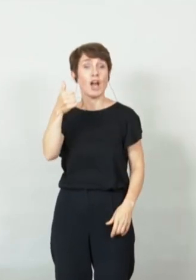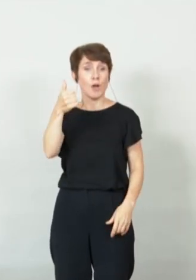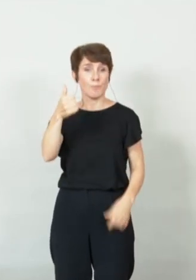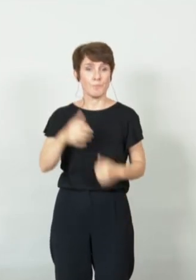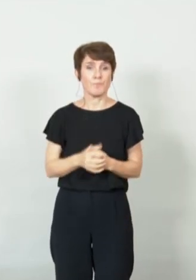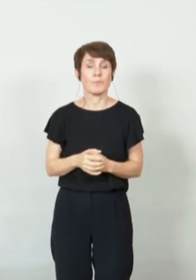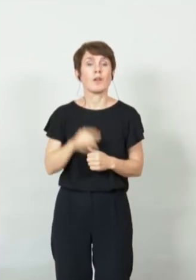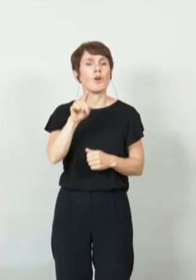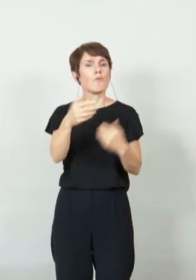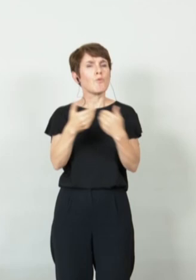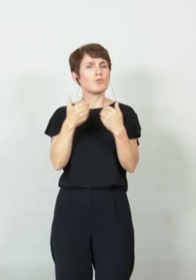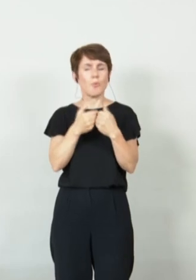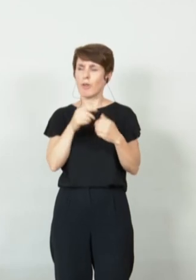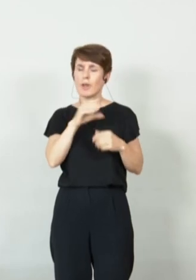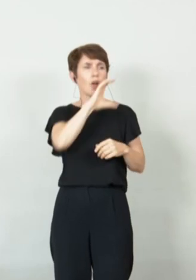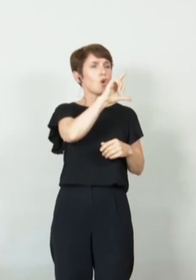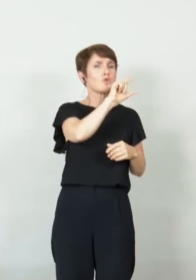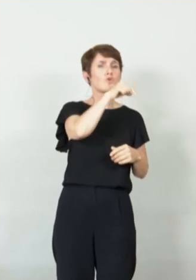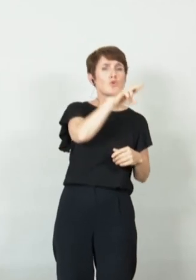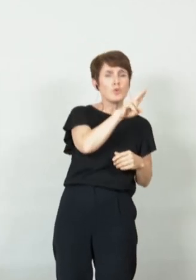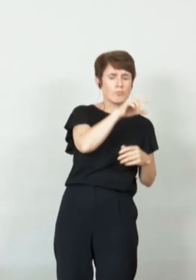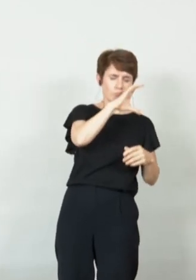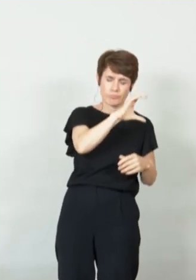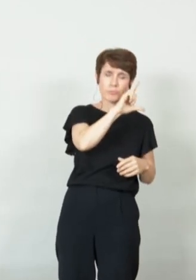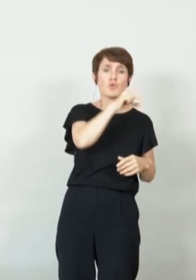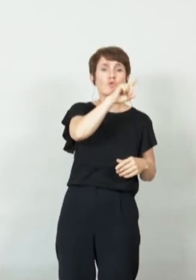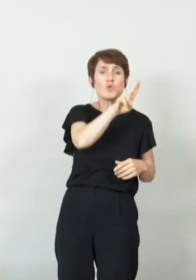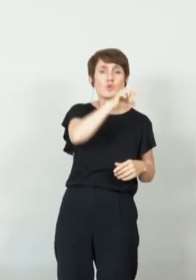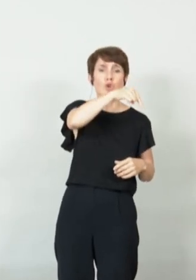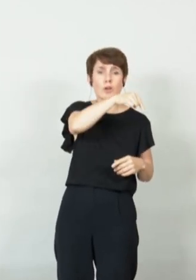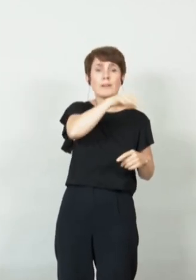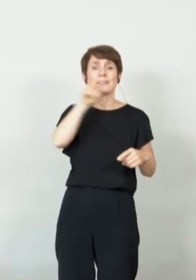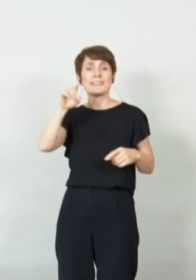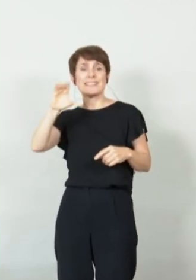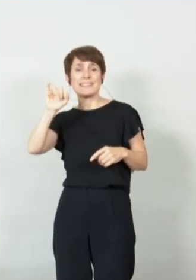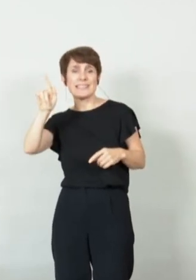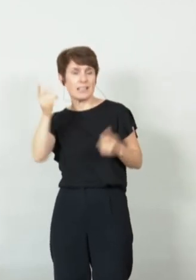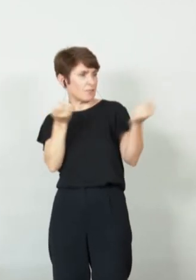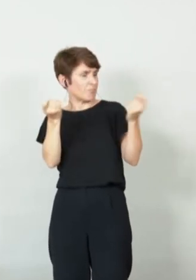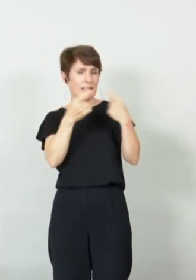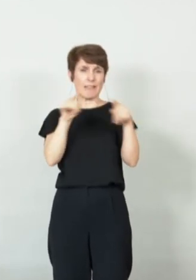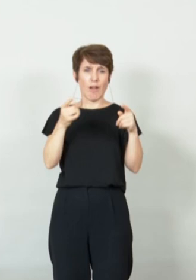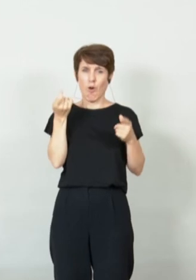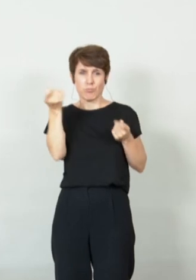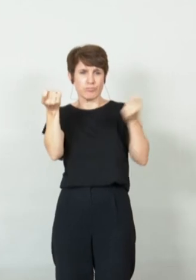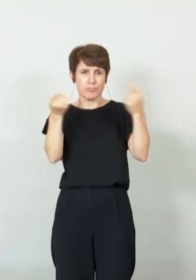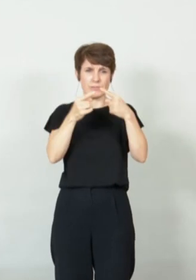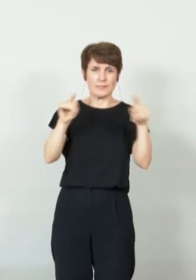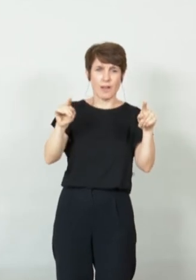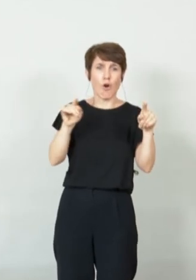la différence de traitement entre le Cluc et l'acide vous indiquez que leur activité est en proche